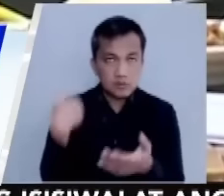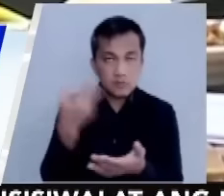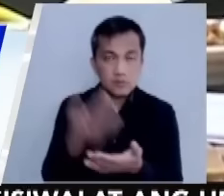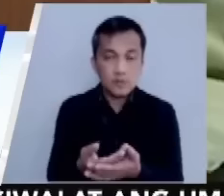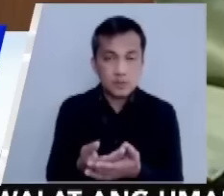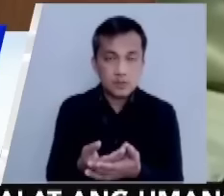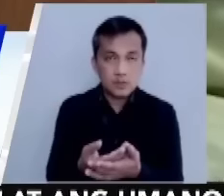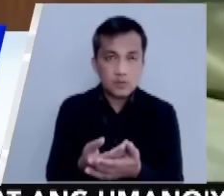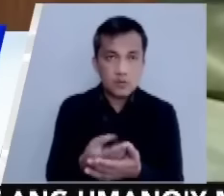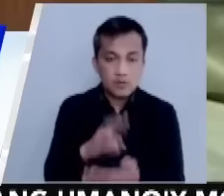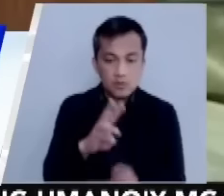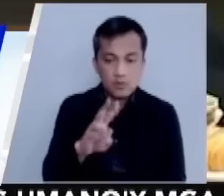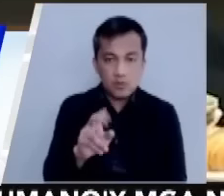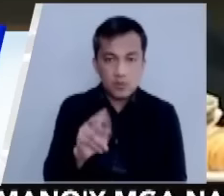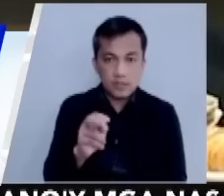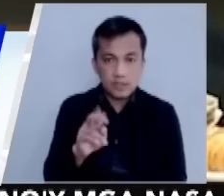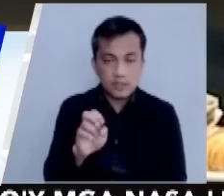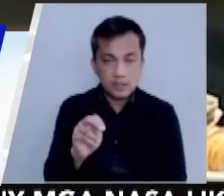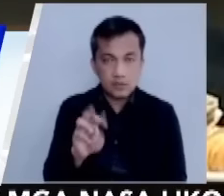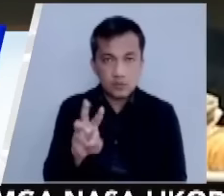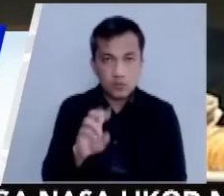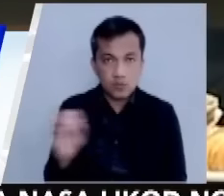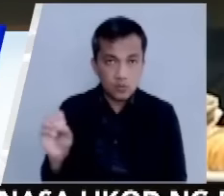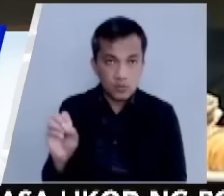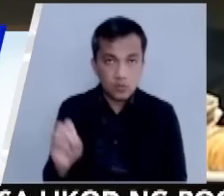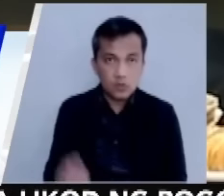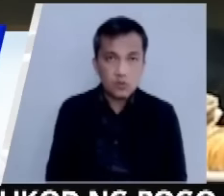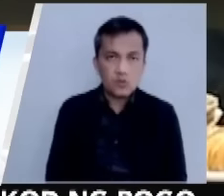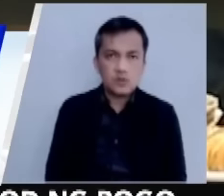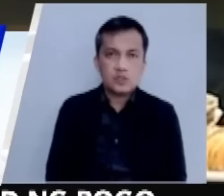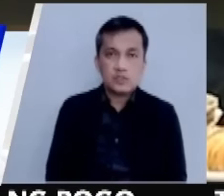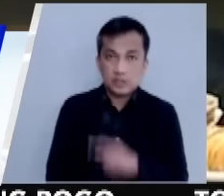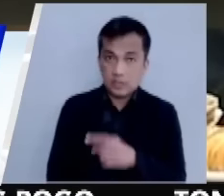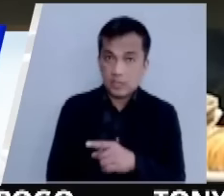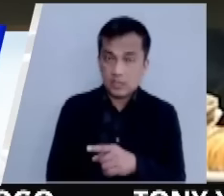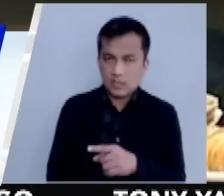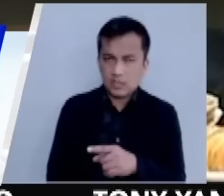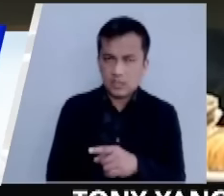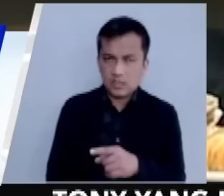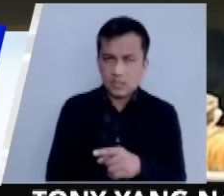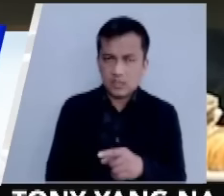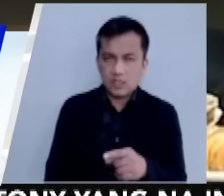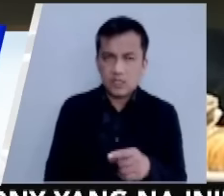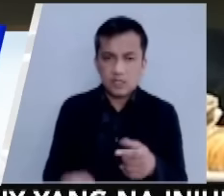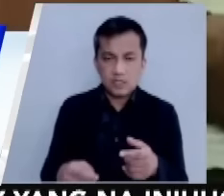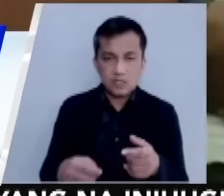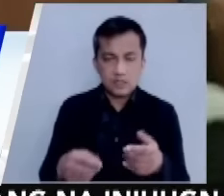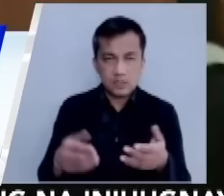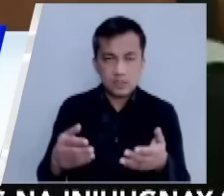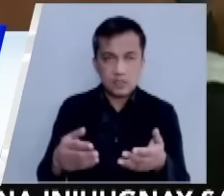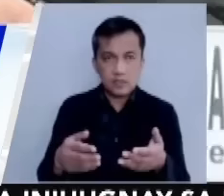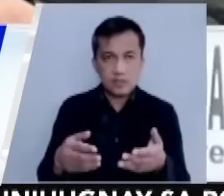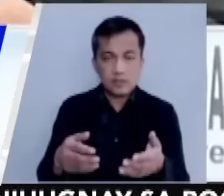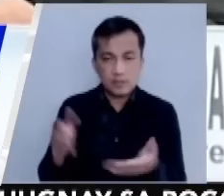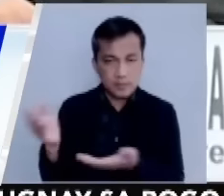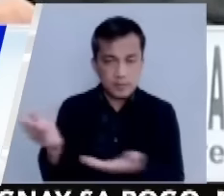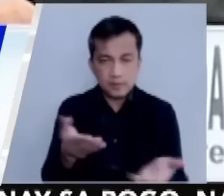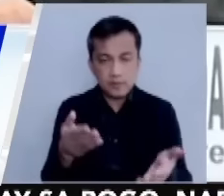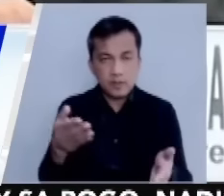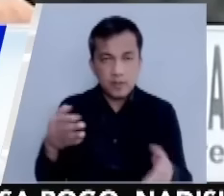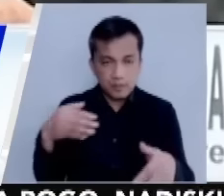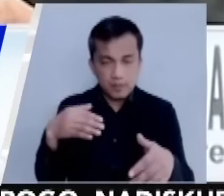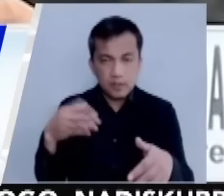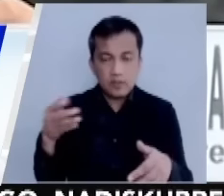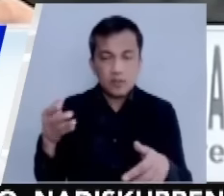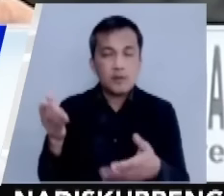Renwu. At siya ang nagpasok sa iyo sa Whirlwind Corporation. Yes, Mr. Okay.